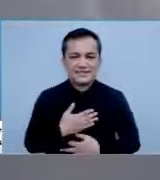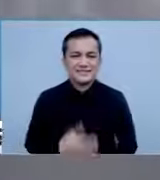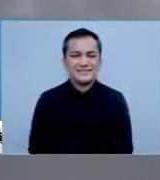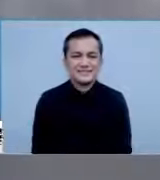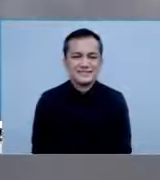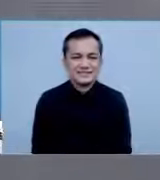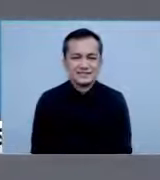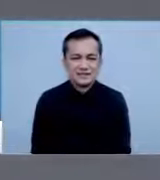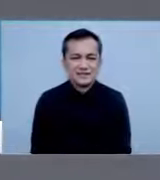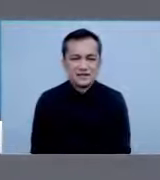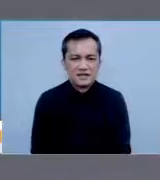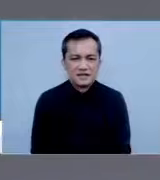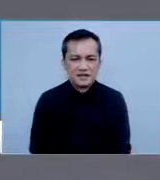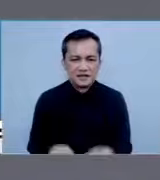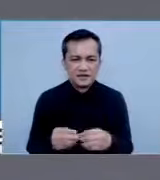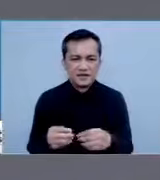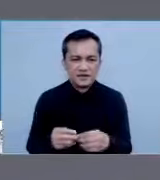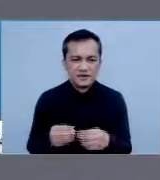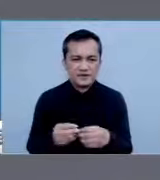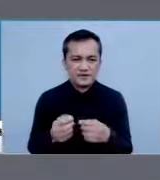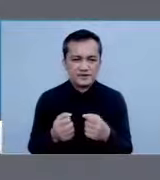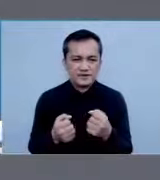ganyan, supportado. Pati ako